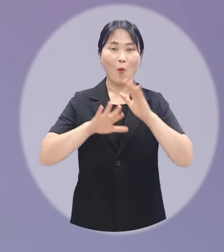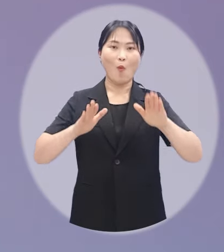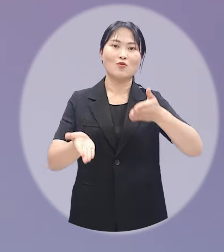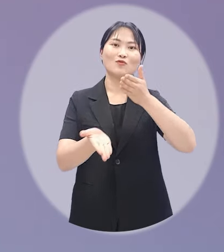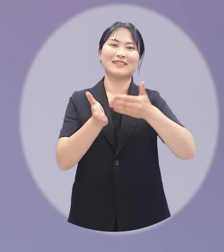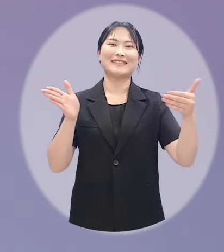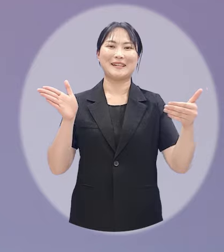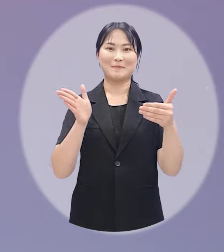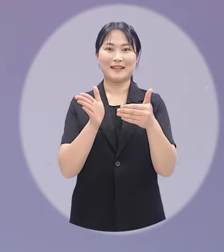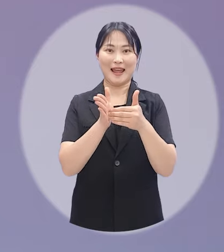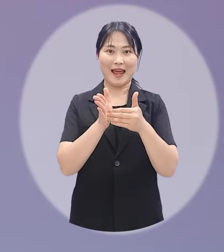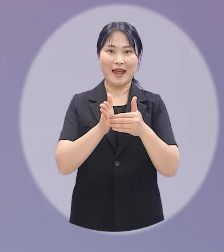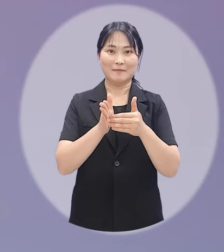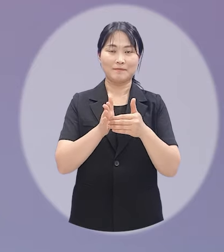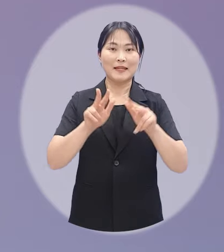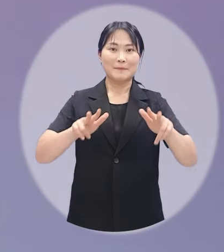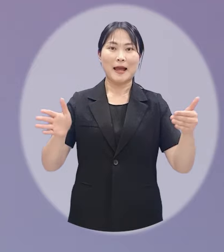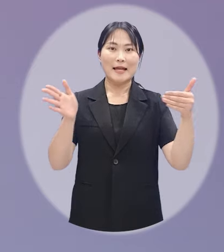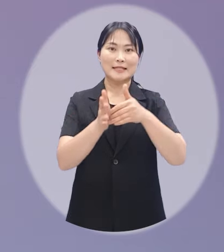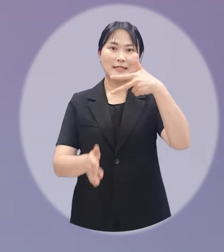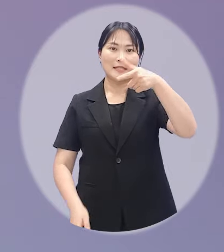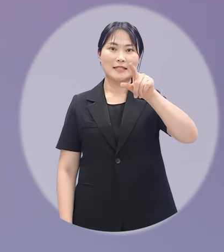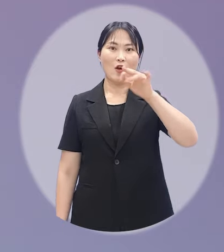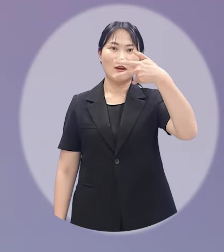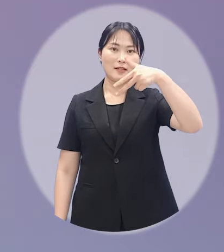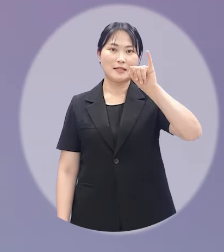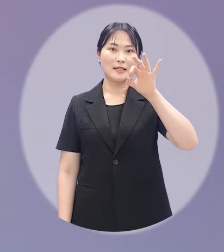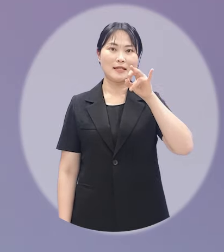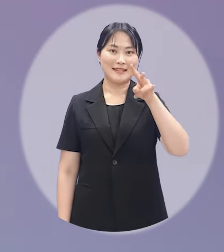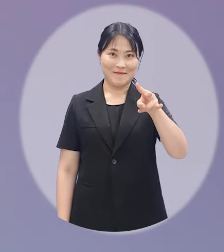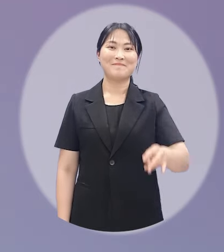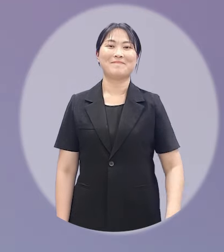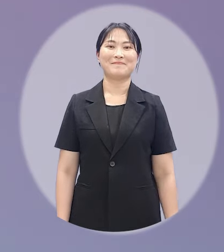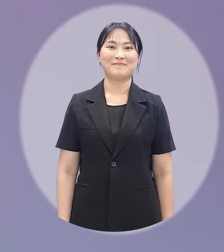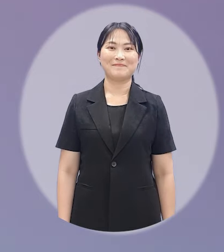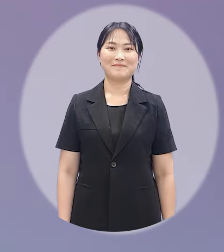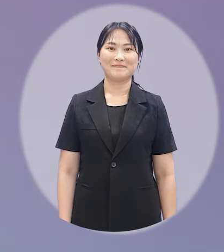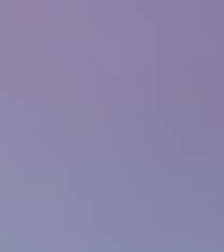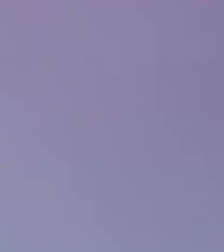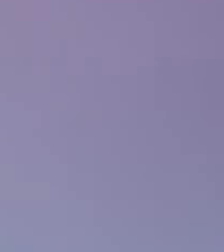여기서 인사드릴게요. 세종교육 온 소식 지금까지 정지혜였습니다.